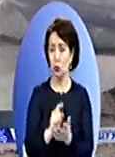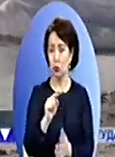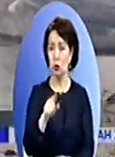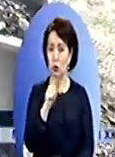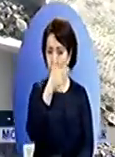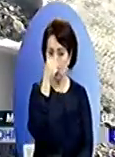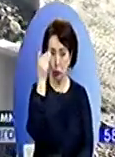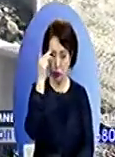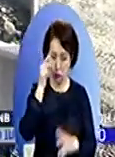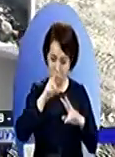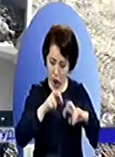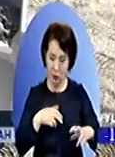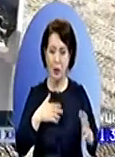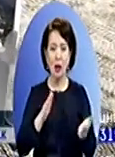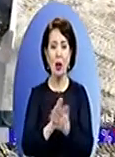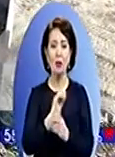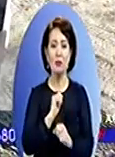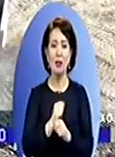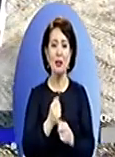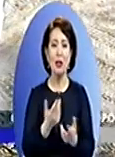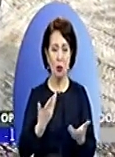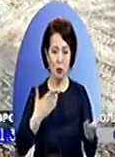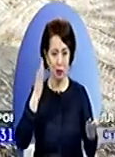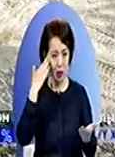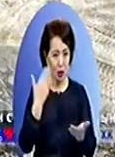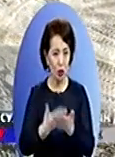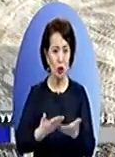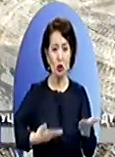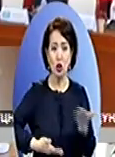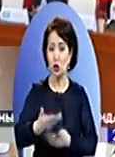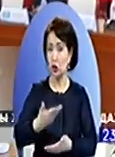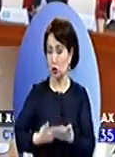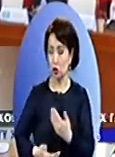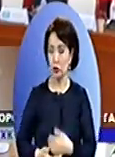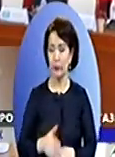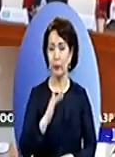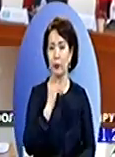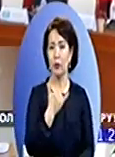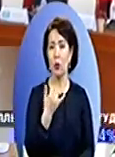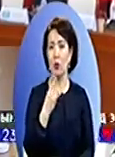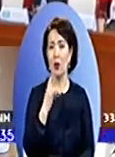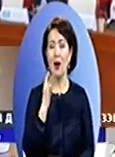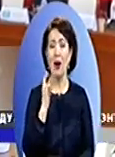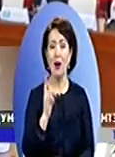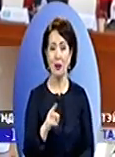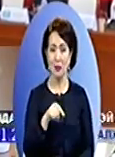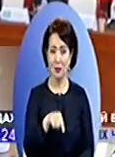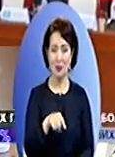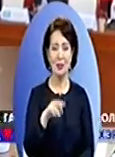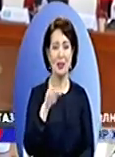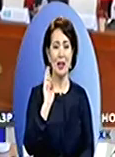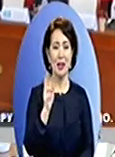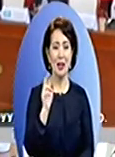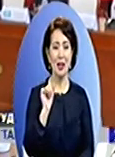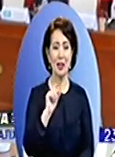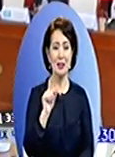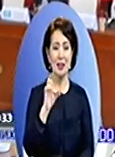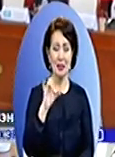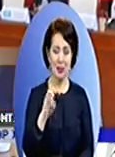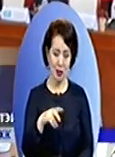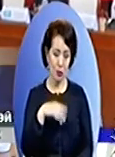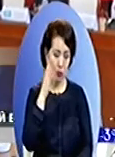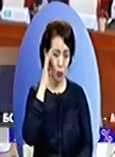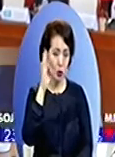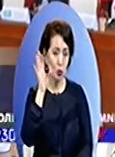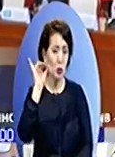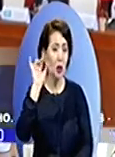хамтран ажиллах тал дээр хоёр тал санал солилцсон. Урааны салбарт Казахстан улсын явуулж байгаа энэ бодлого үйл ажиллагаа бид нар сайтар харах хэрэгтэй